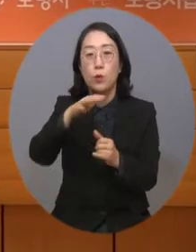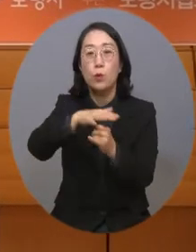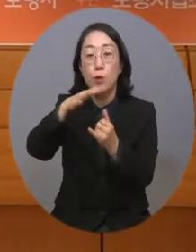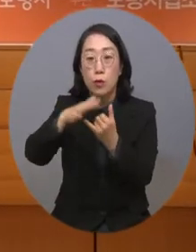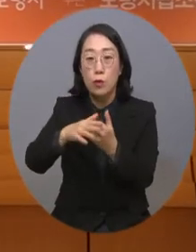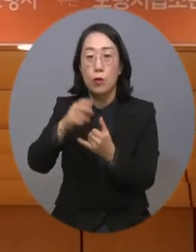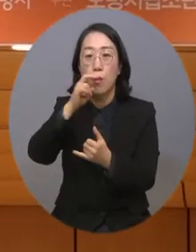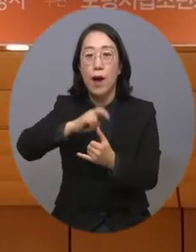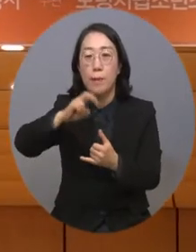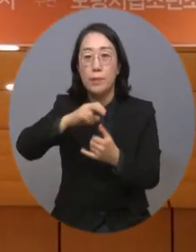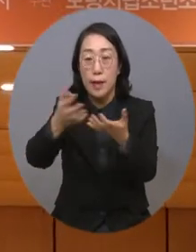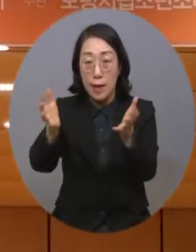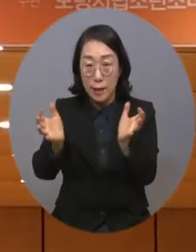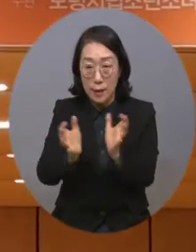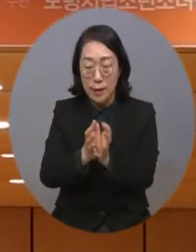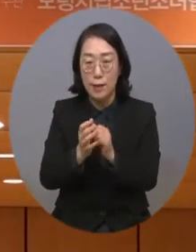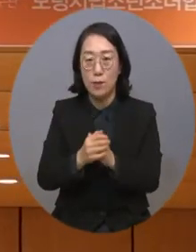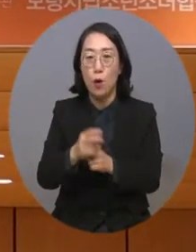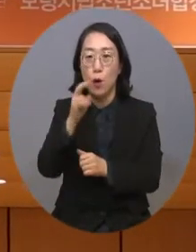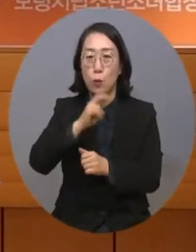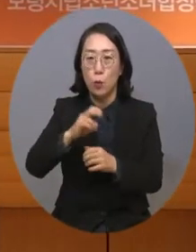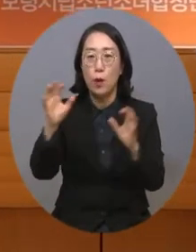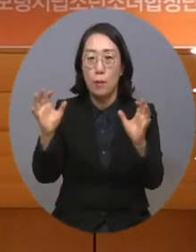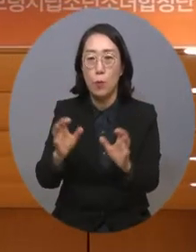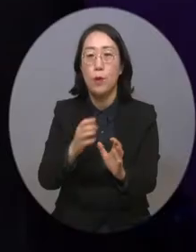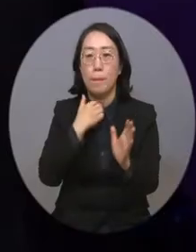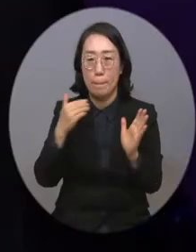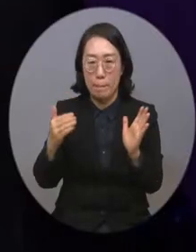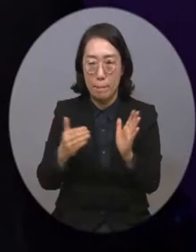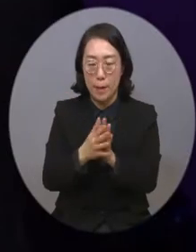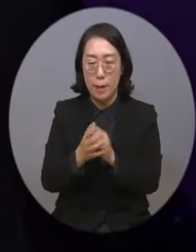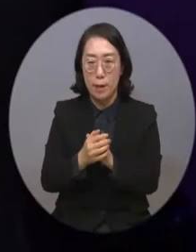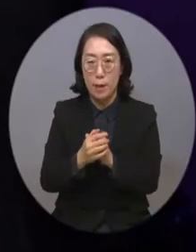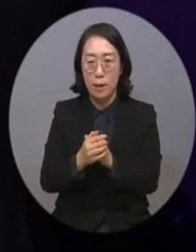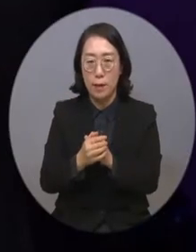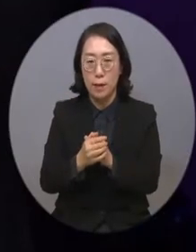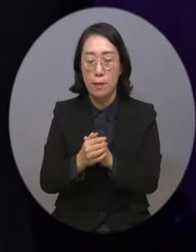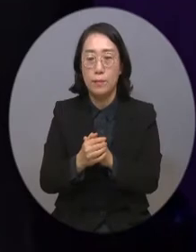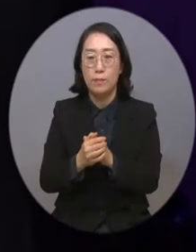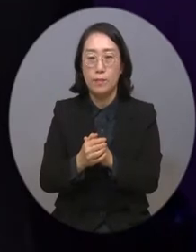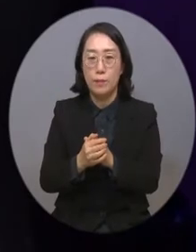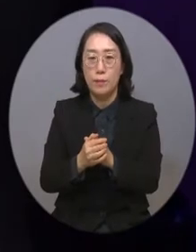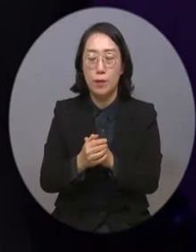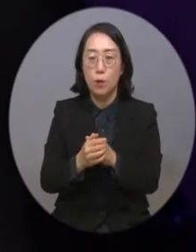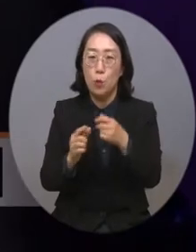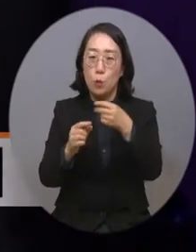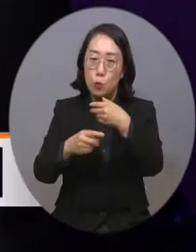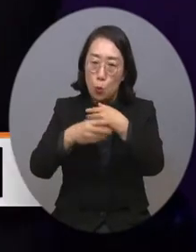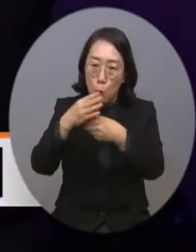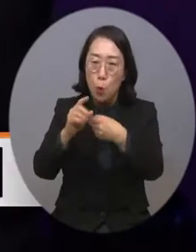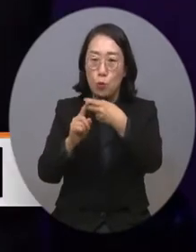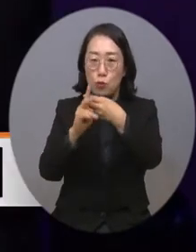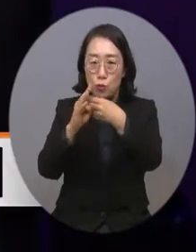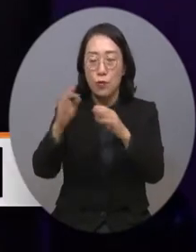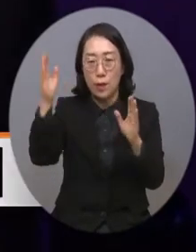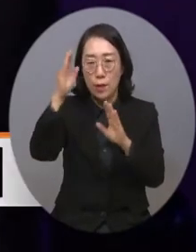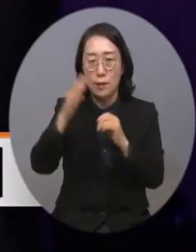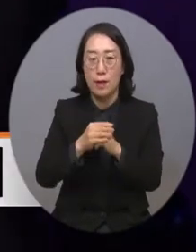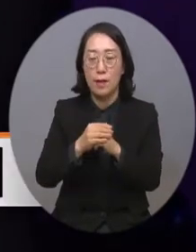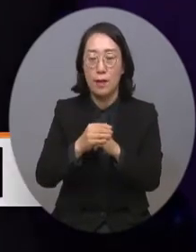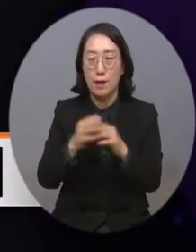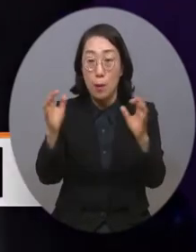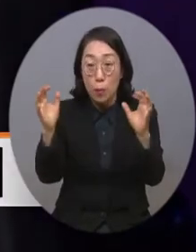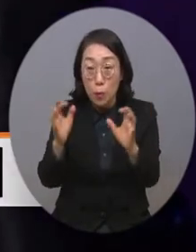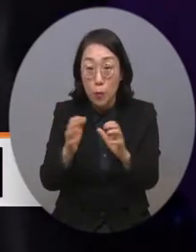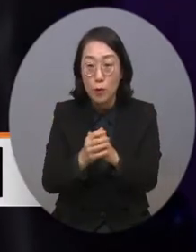의 정기 연주회 를 개최했습니다 예능 단원 및 초중등 학생 34명으로 구성된 시립